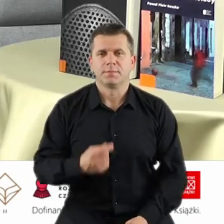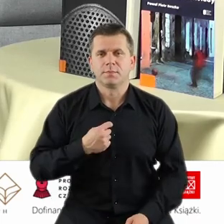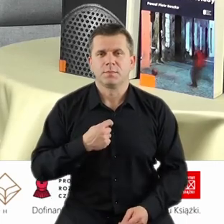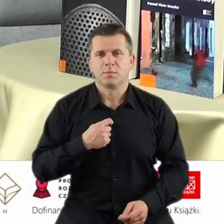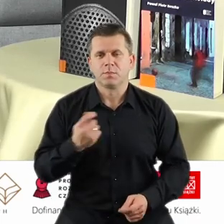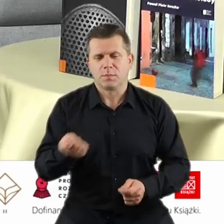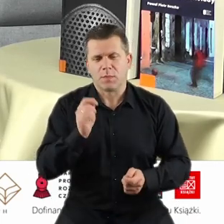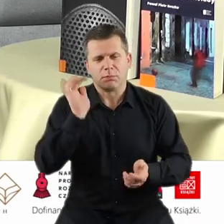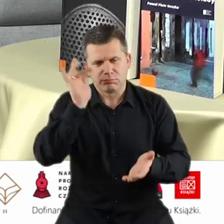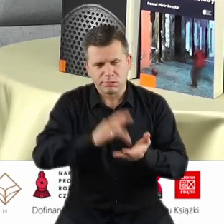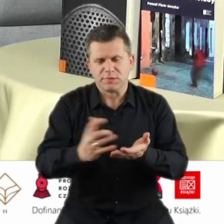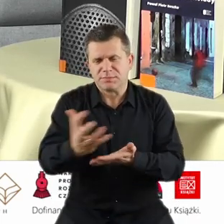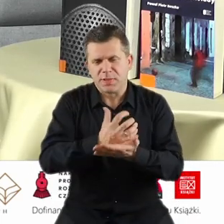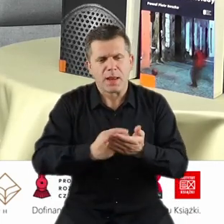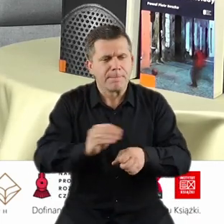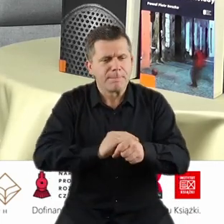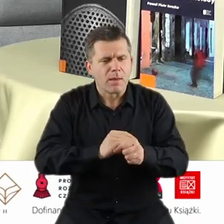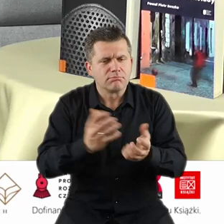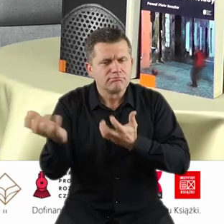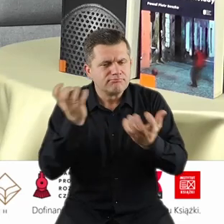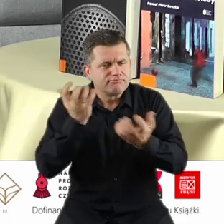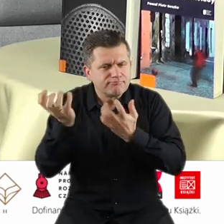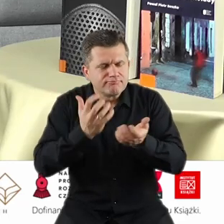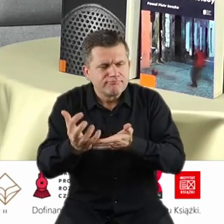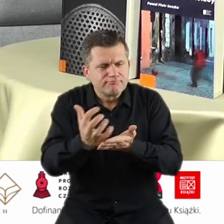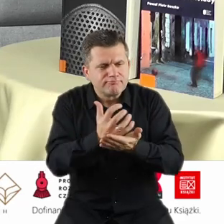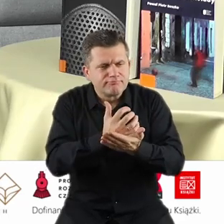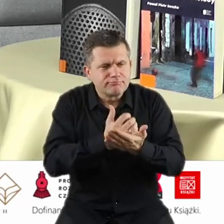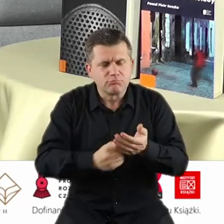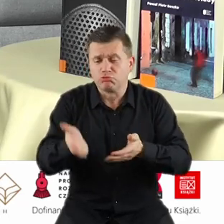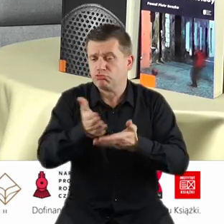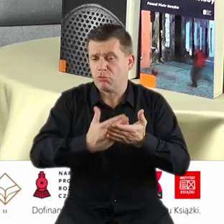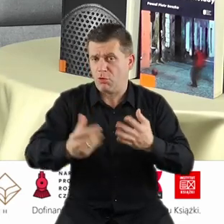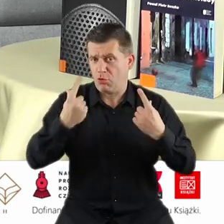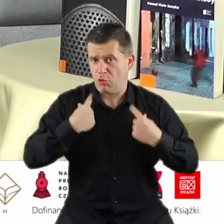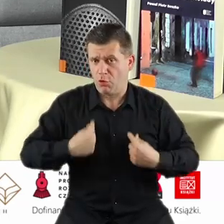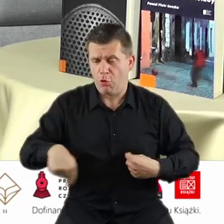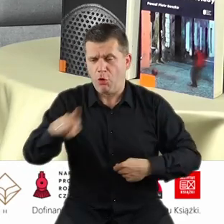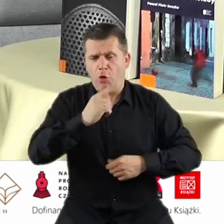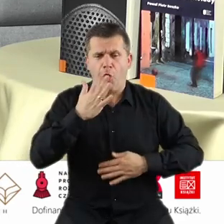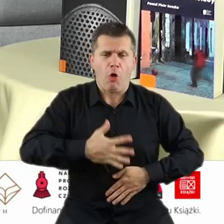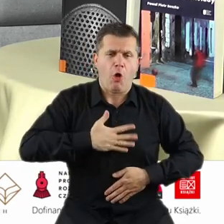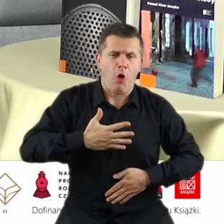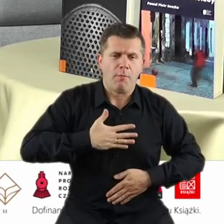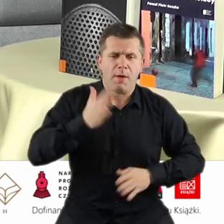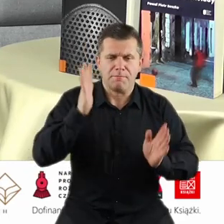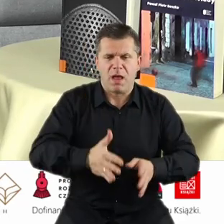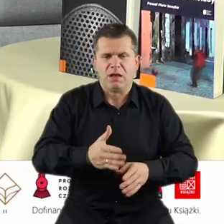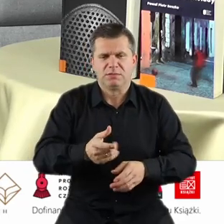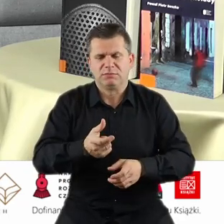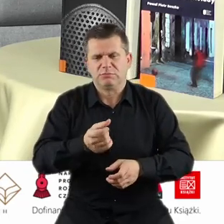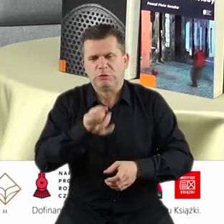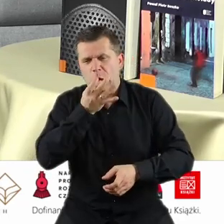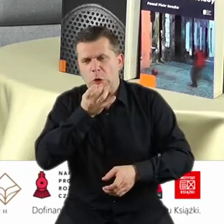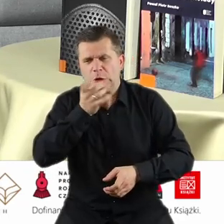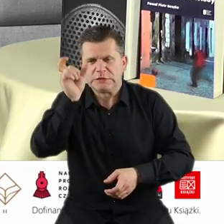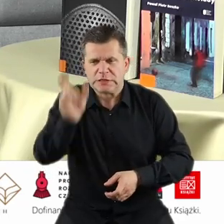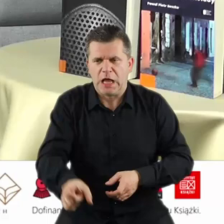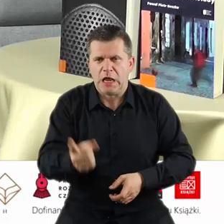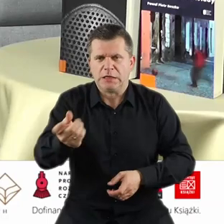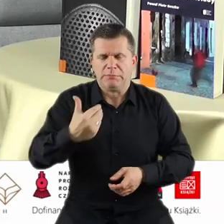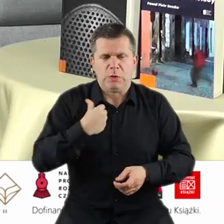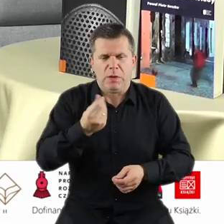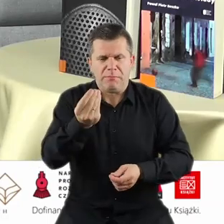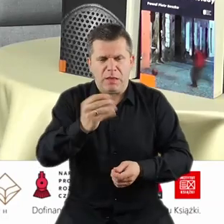Więc pojechałem w teren, zacząłem zbierać materiał, no i okazało się, że po prostu część tych osób obawia się tego, że na przykład zostaną oskarżeni, że